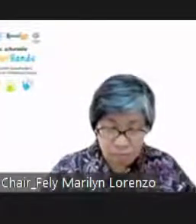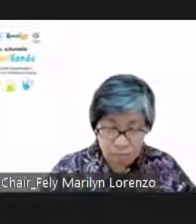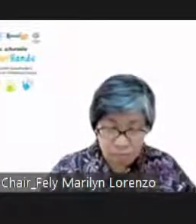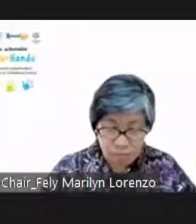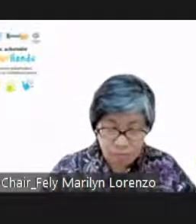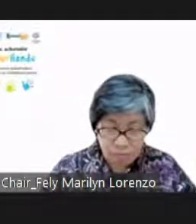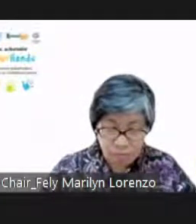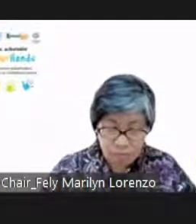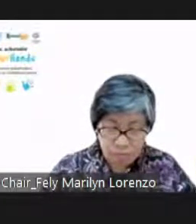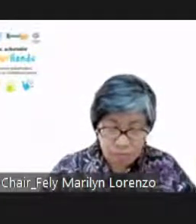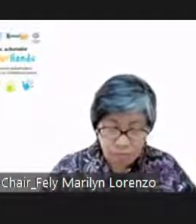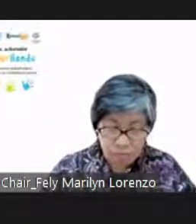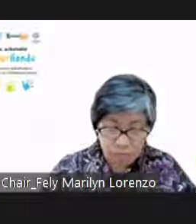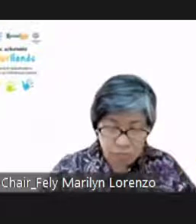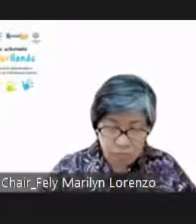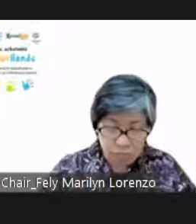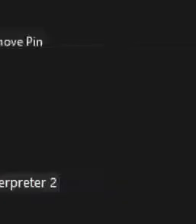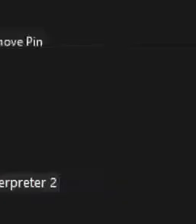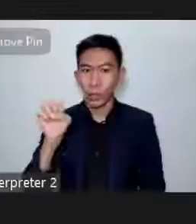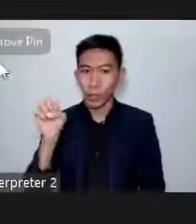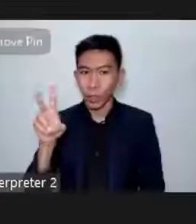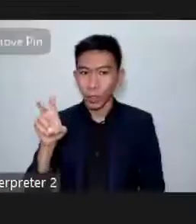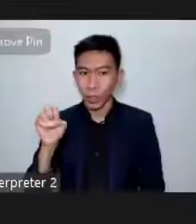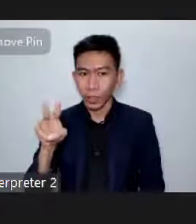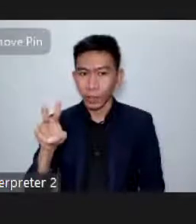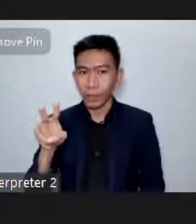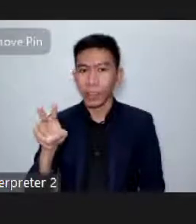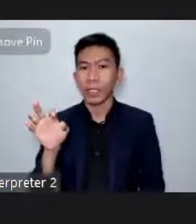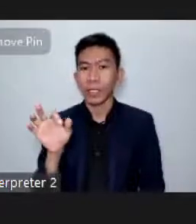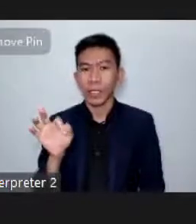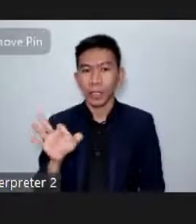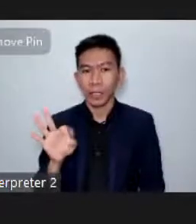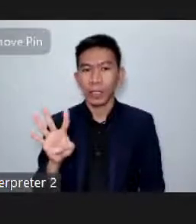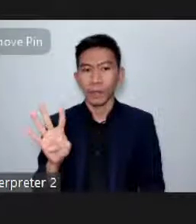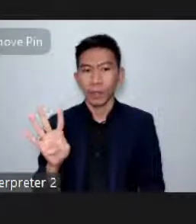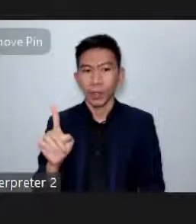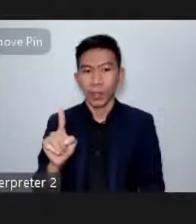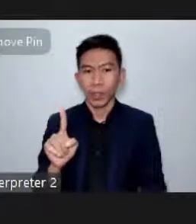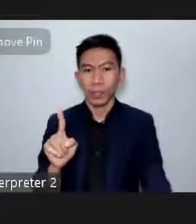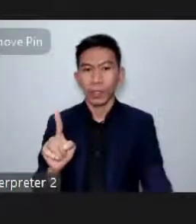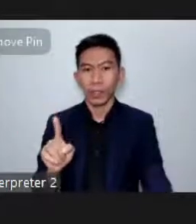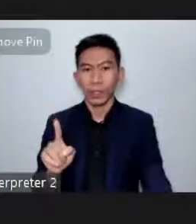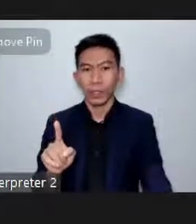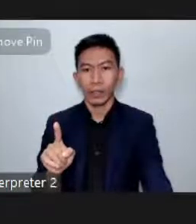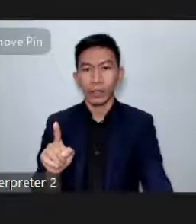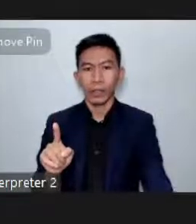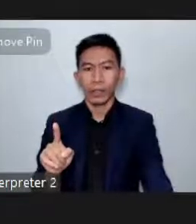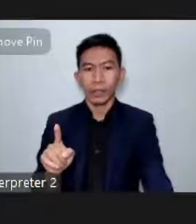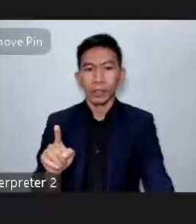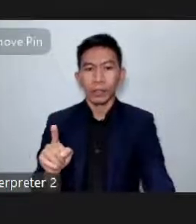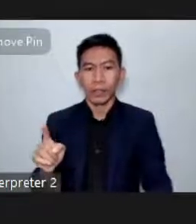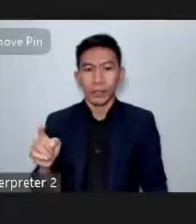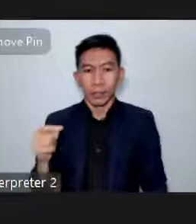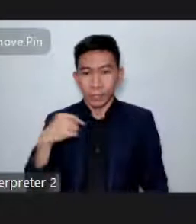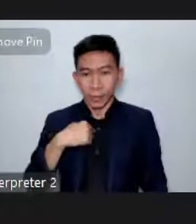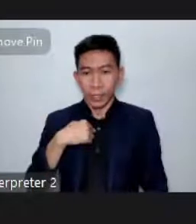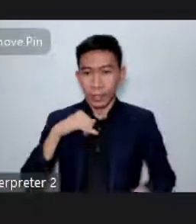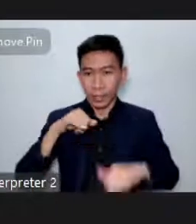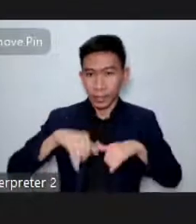Pinanganak ako noong June 12, 1941. At ngayon, nandito ako